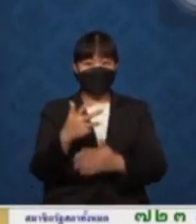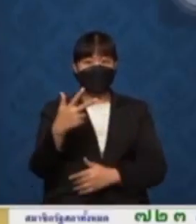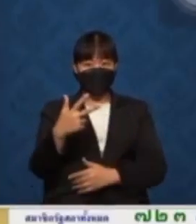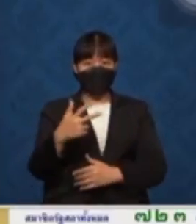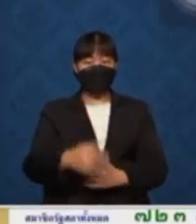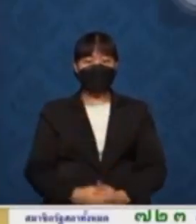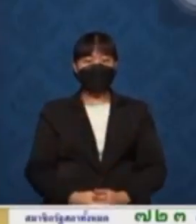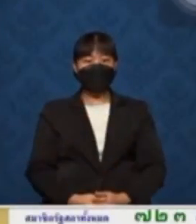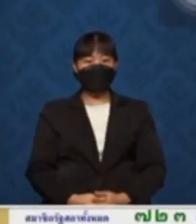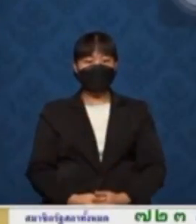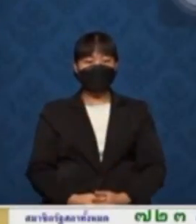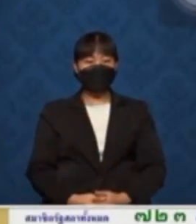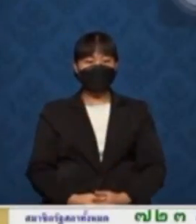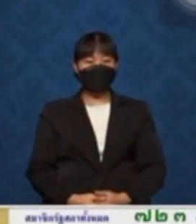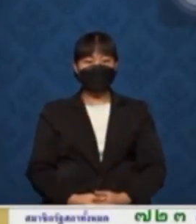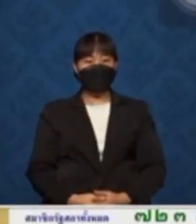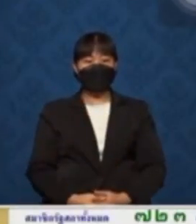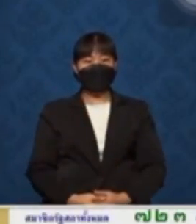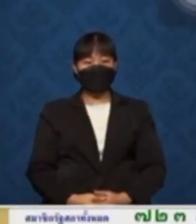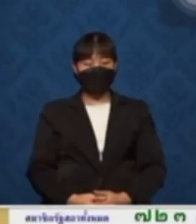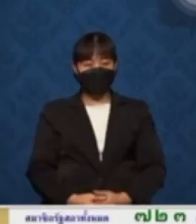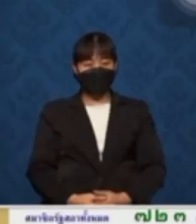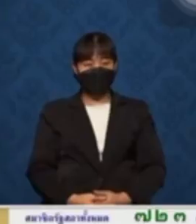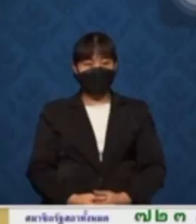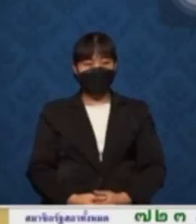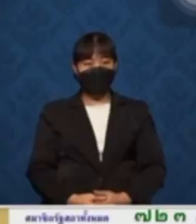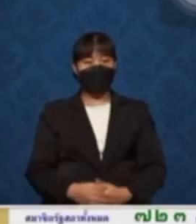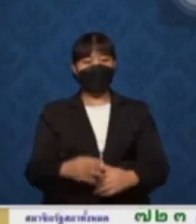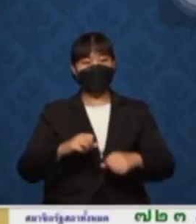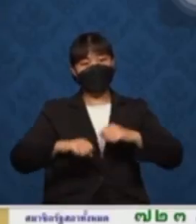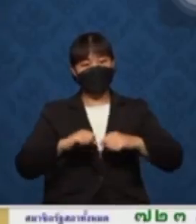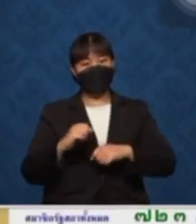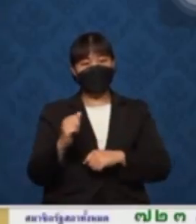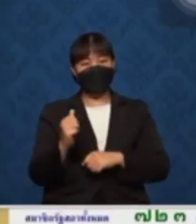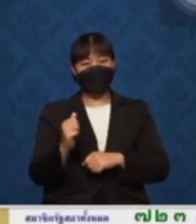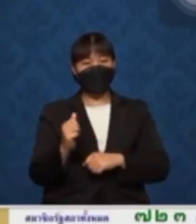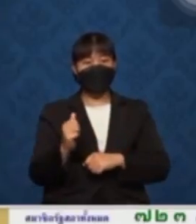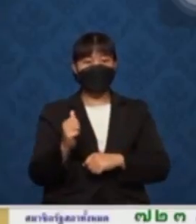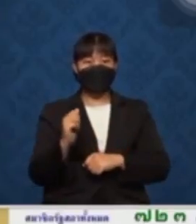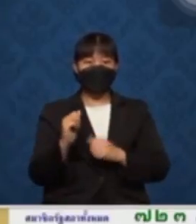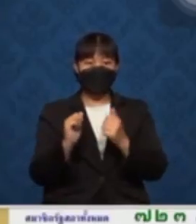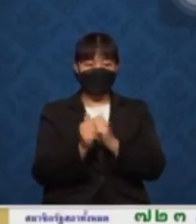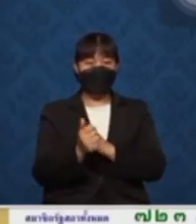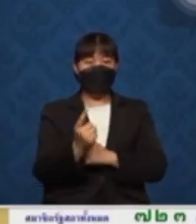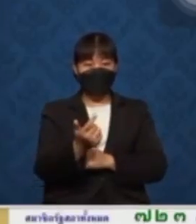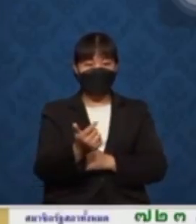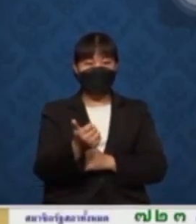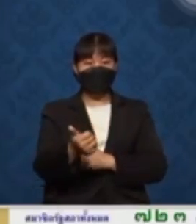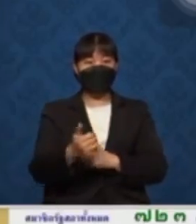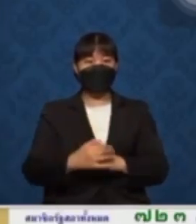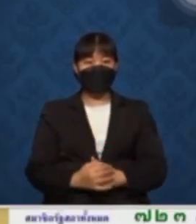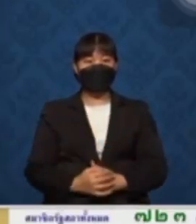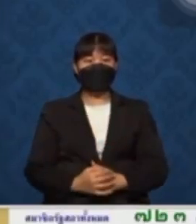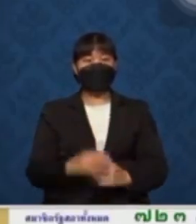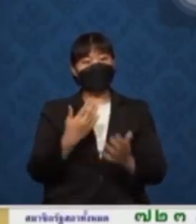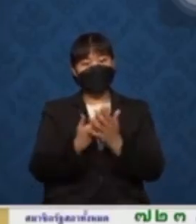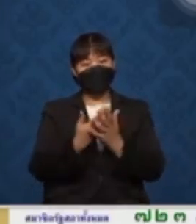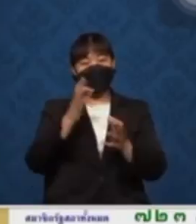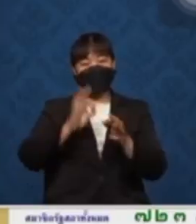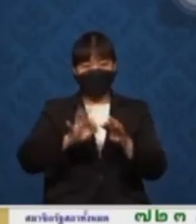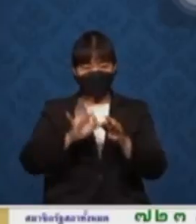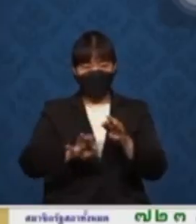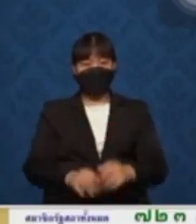าเรียบง่ายกว่าและทันสมัยกว่าข้อดีประการที่1นะครับของแนวทางสภาเดี่ยวคือการช่วยประหยัดงบประมาณของประเท